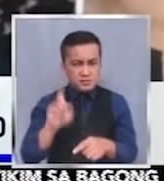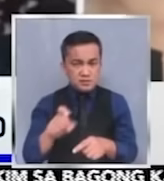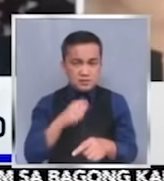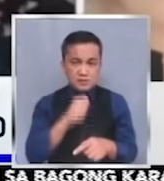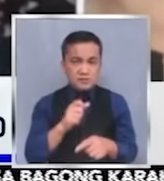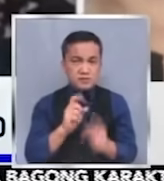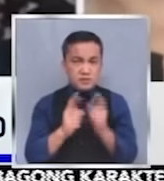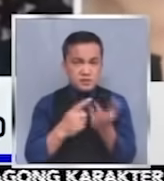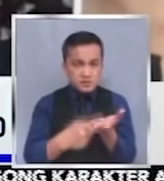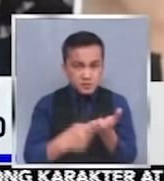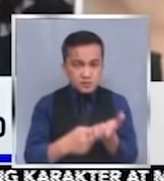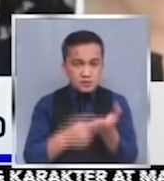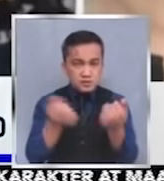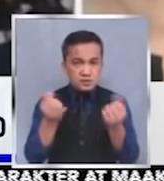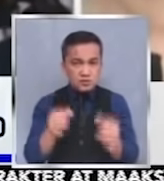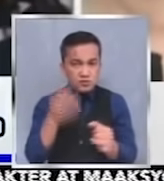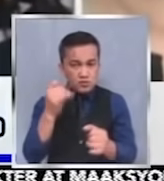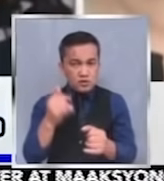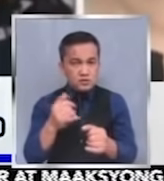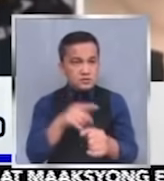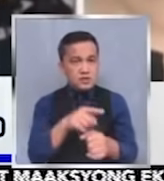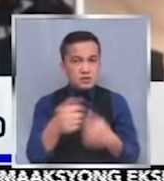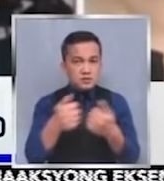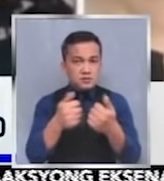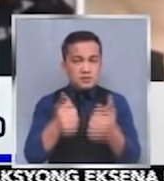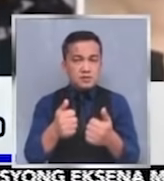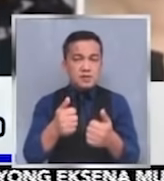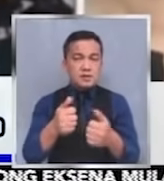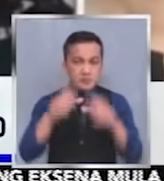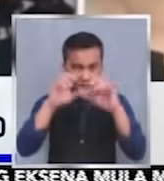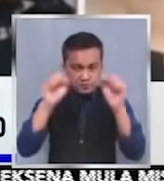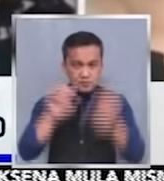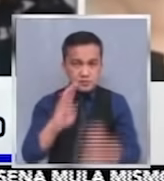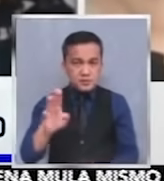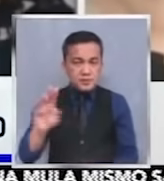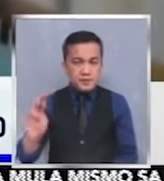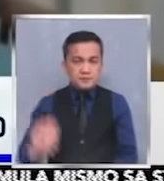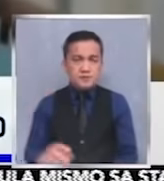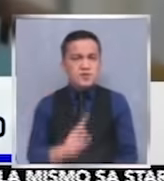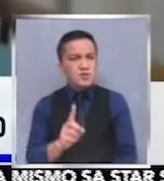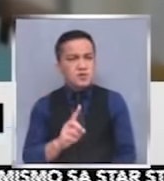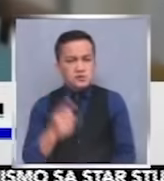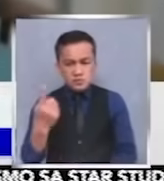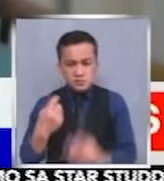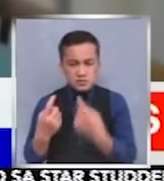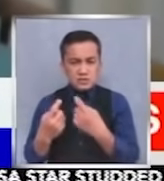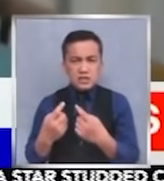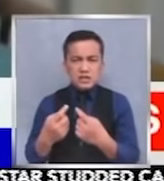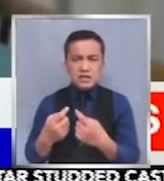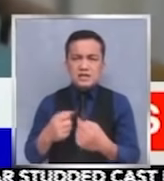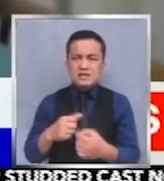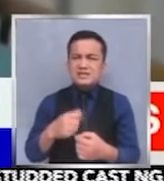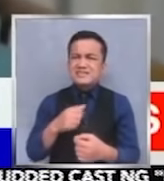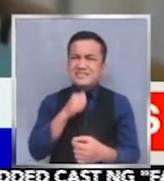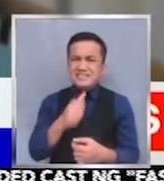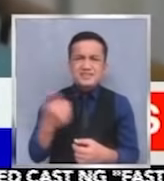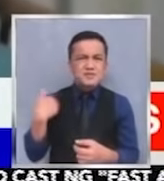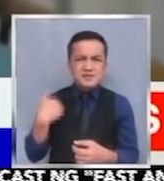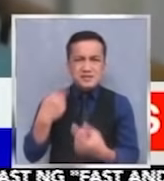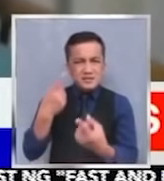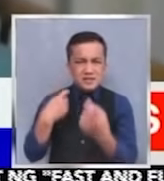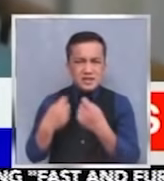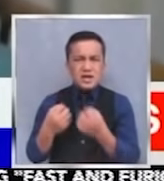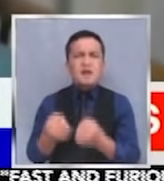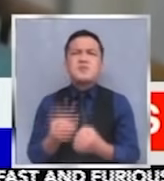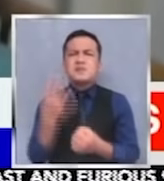issue dahil tumatakbong Pangulo si Marcos? What questions are going to be asked that have not been asked? And how many answers do you have to